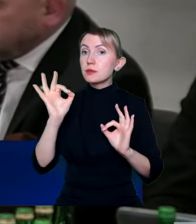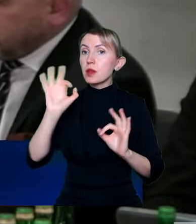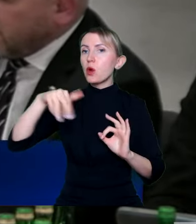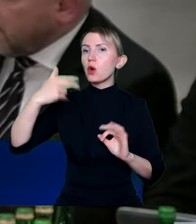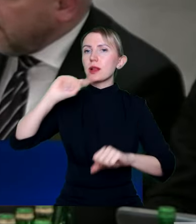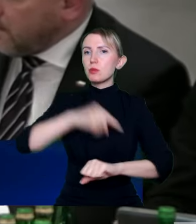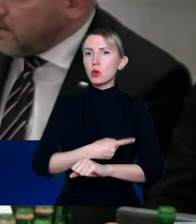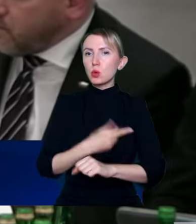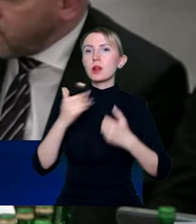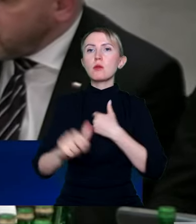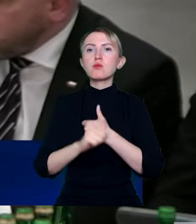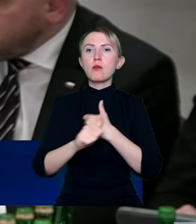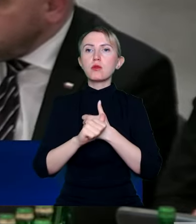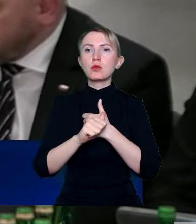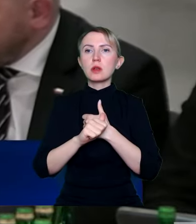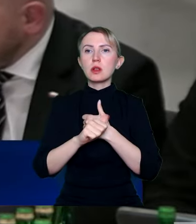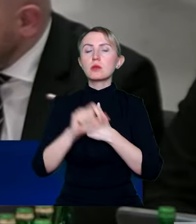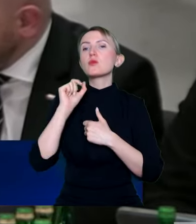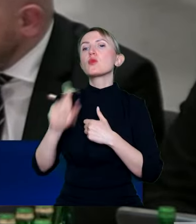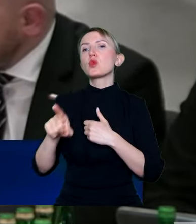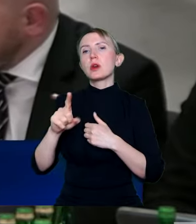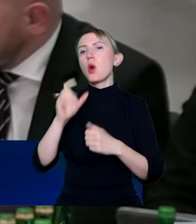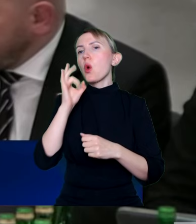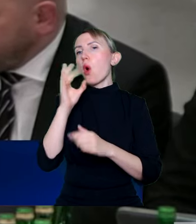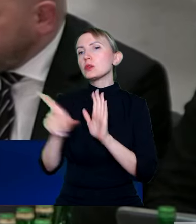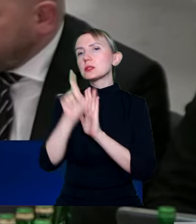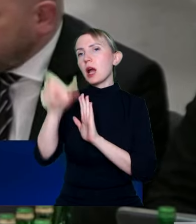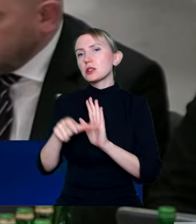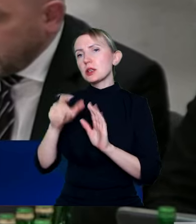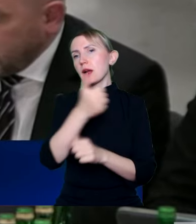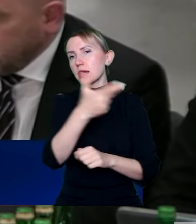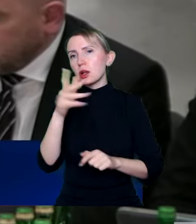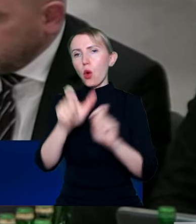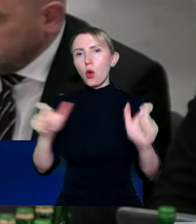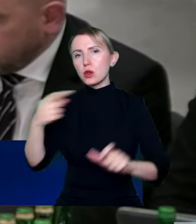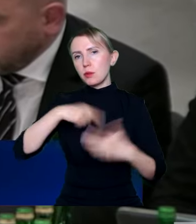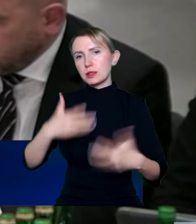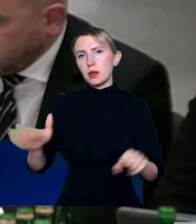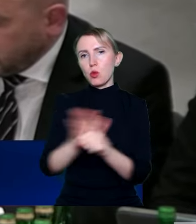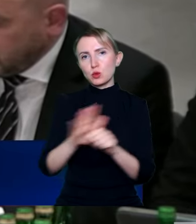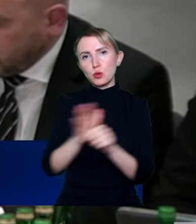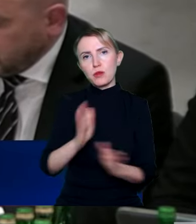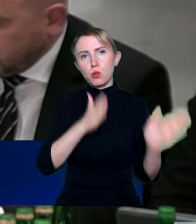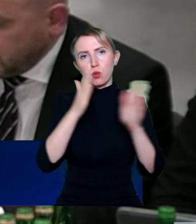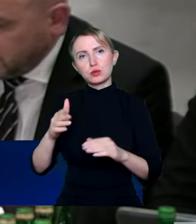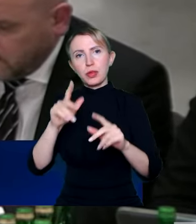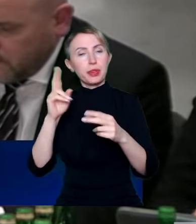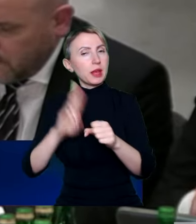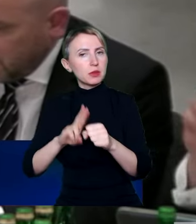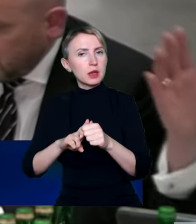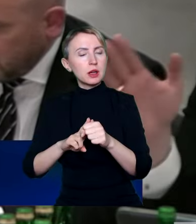prokuratury, z uwagi na to, że są tam akty oskarżenia wobec kilku osób, więc to chcemy uzupełnić w późniejszym terminie, a nie ma to, jak dobrze